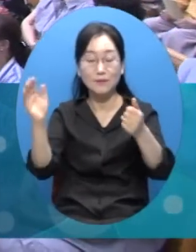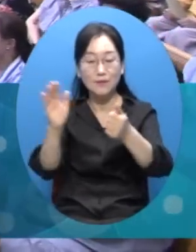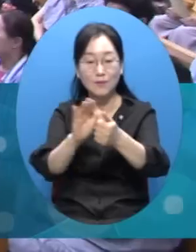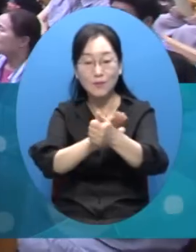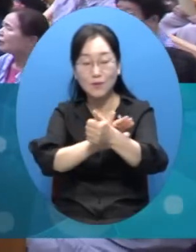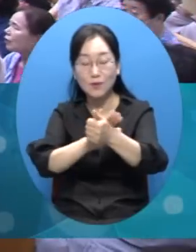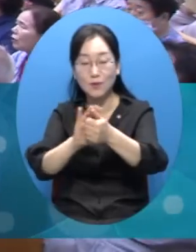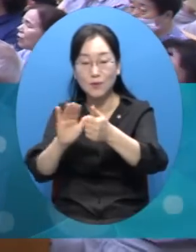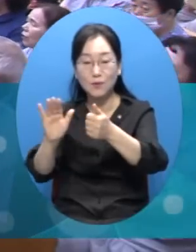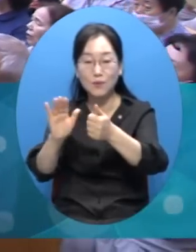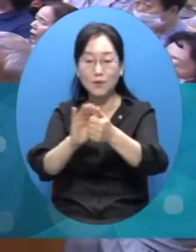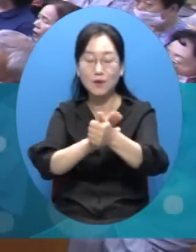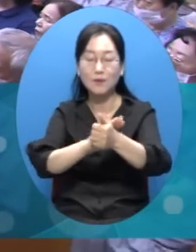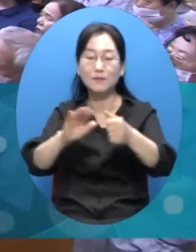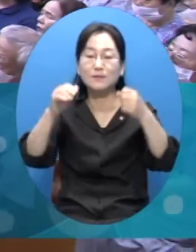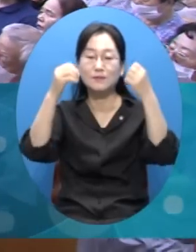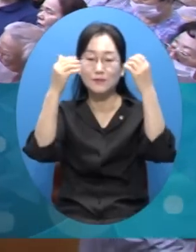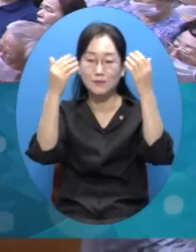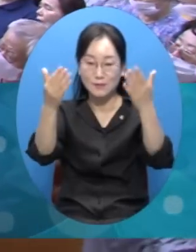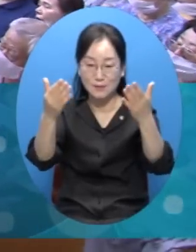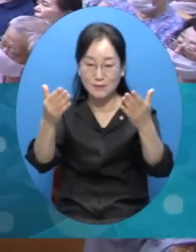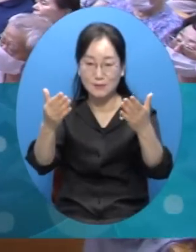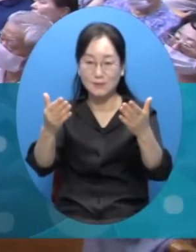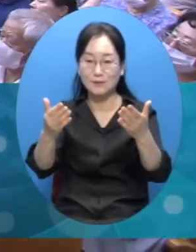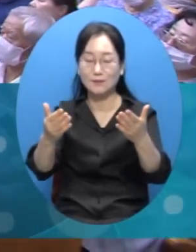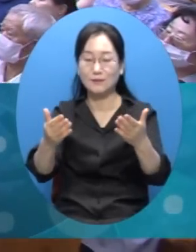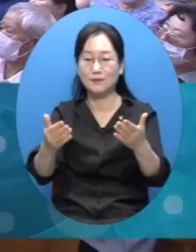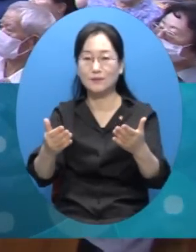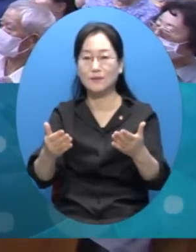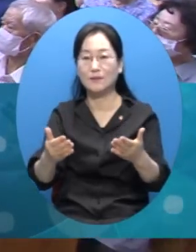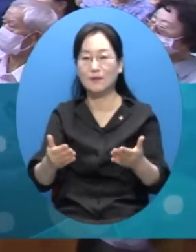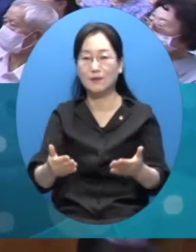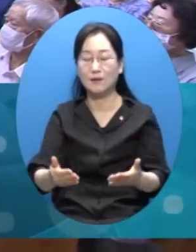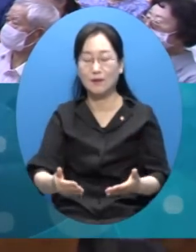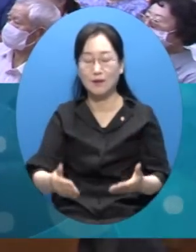주시네 위로함 주네